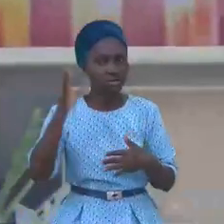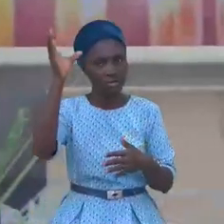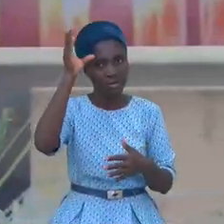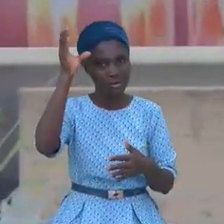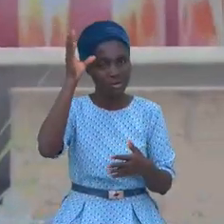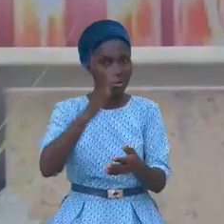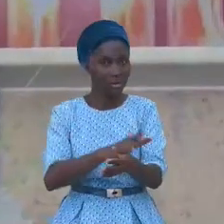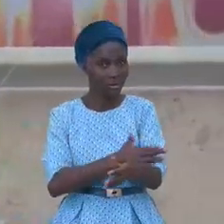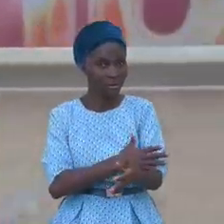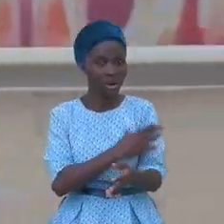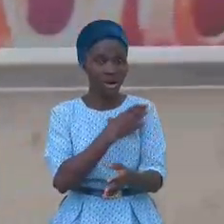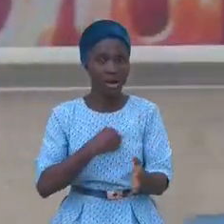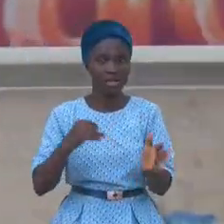tablette,